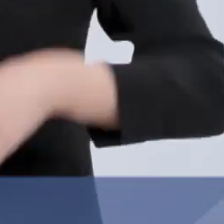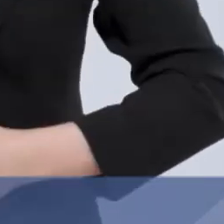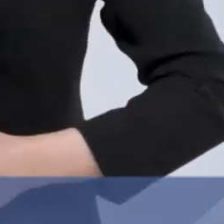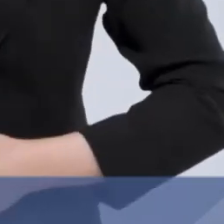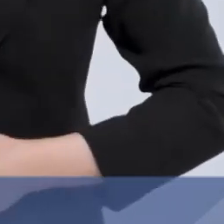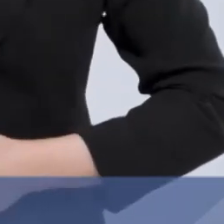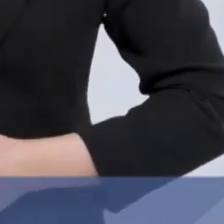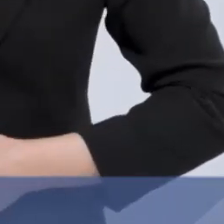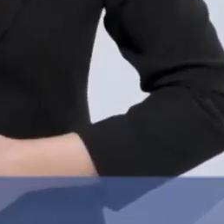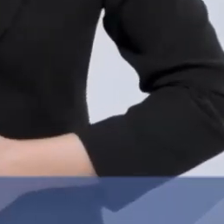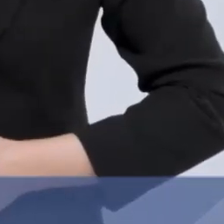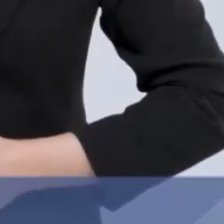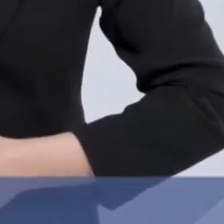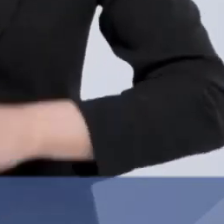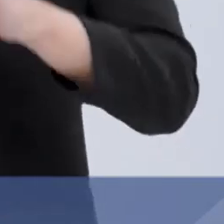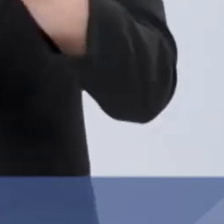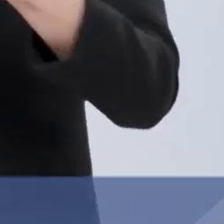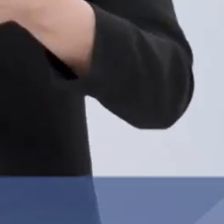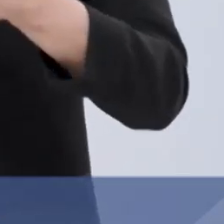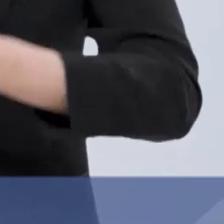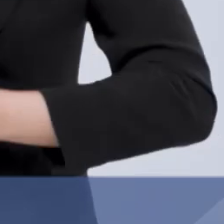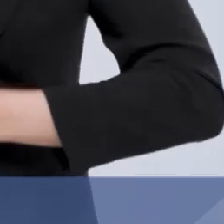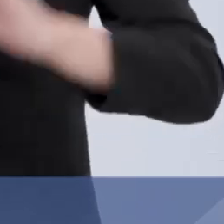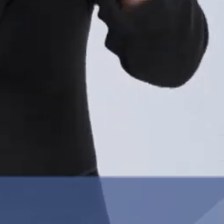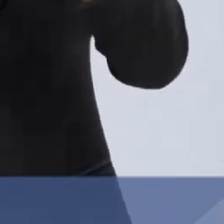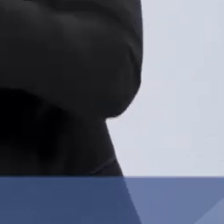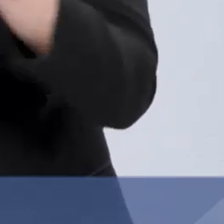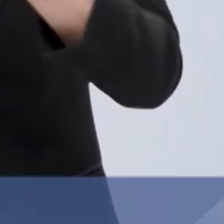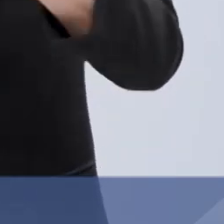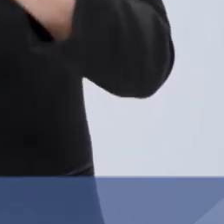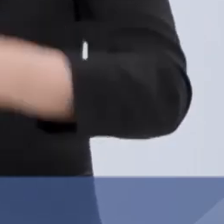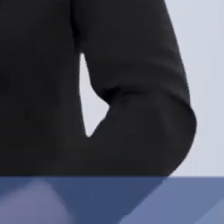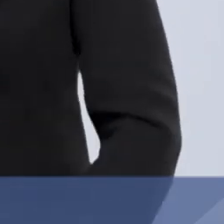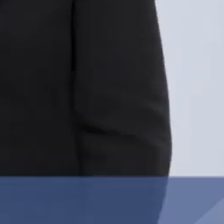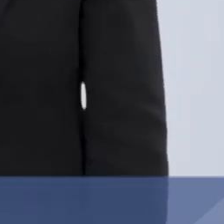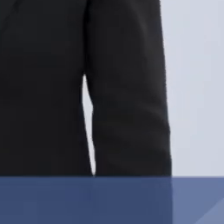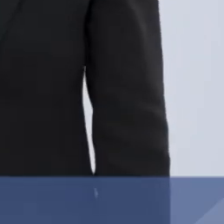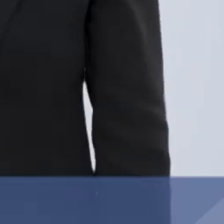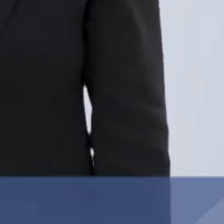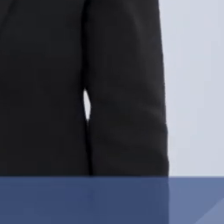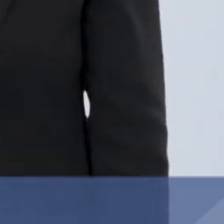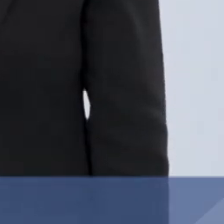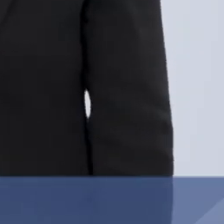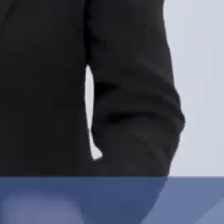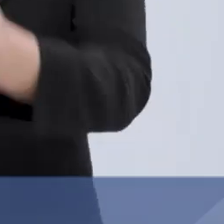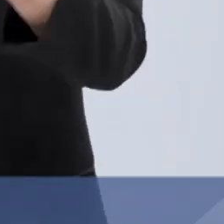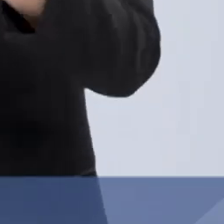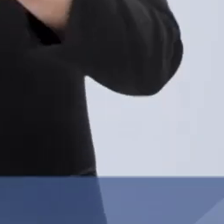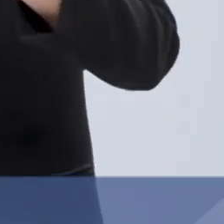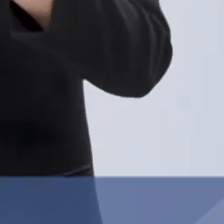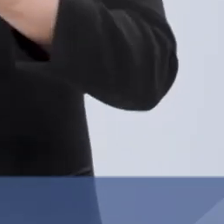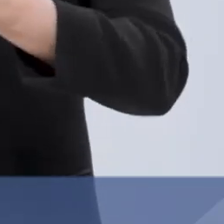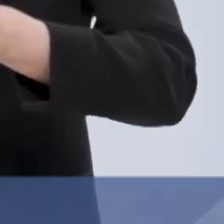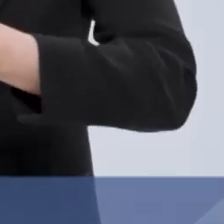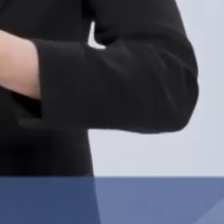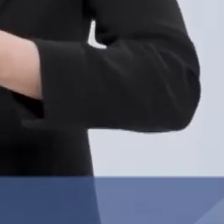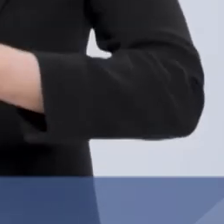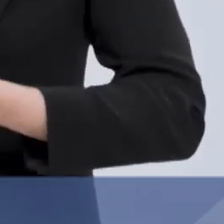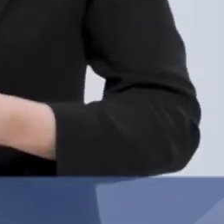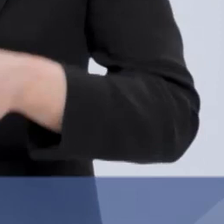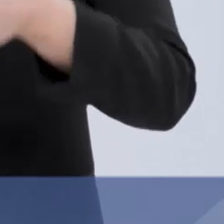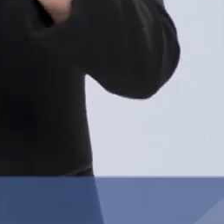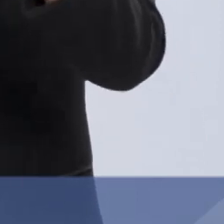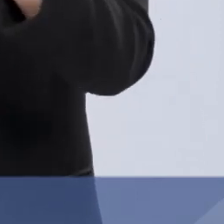면, 동마다 설치된 사전투표소 어디에서나 투표할 수 있습니다. 사전투표는 선거인의